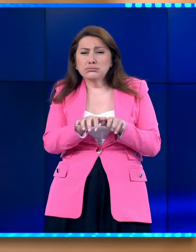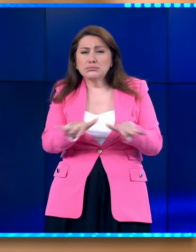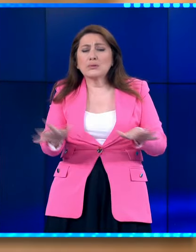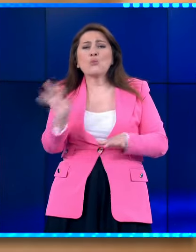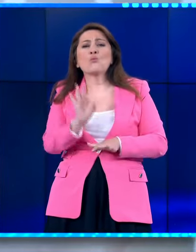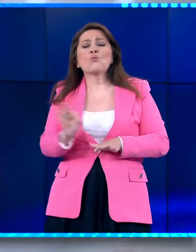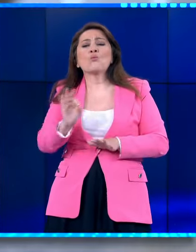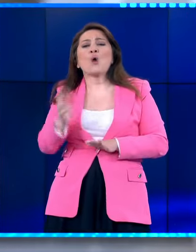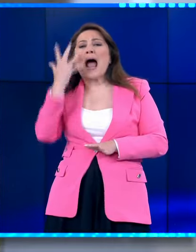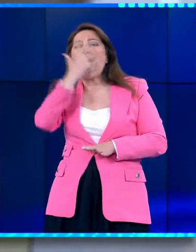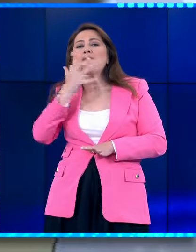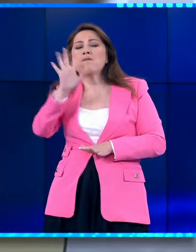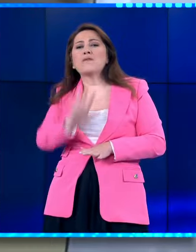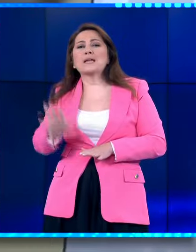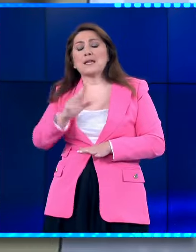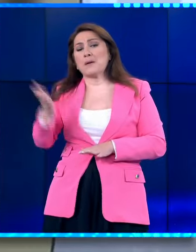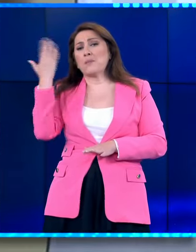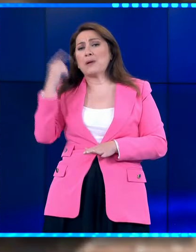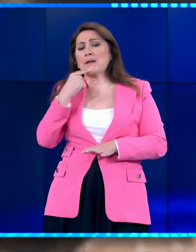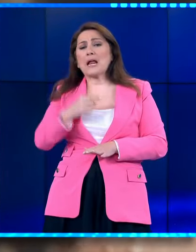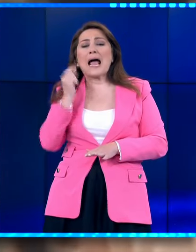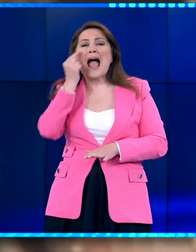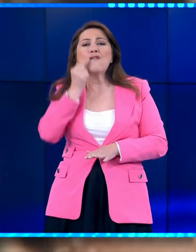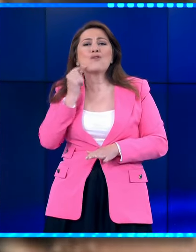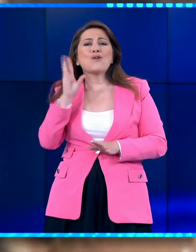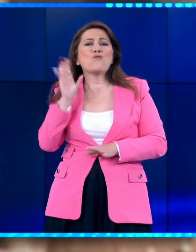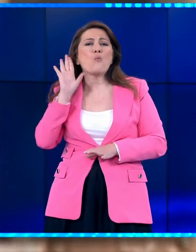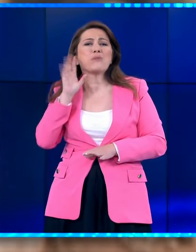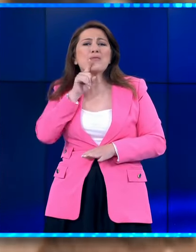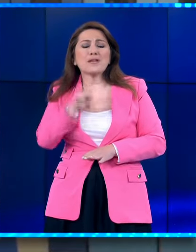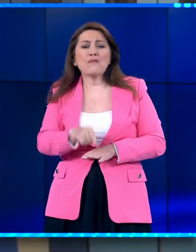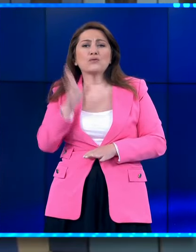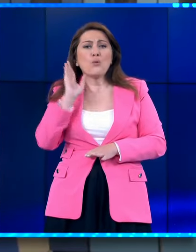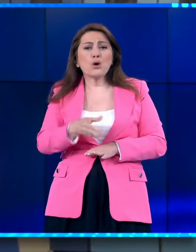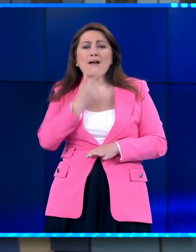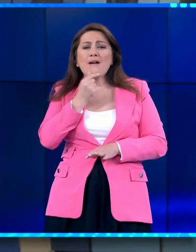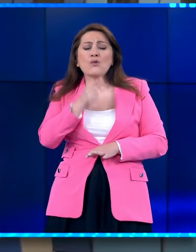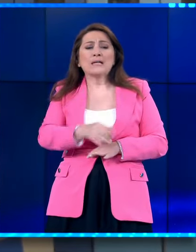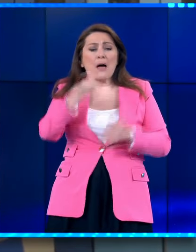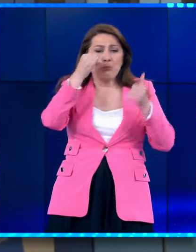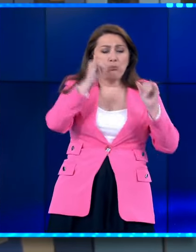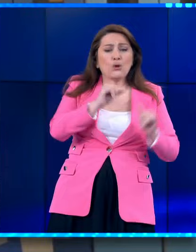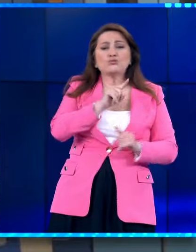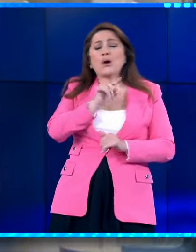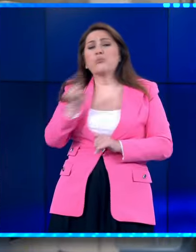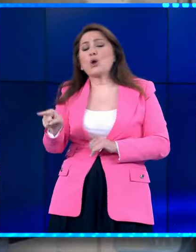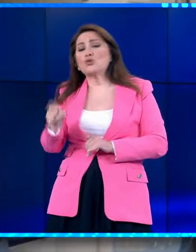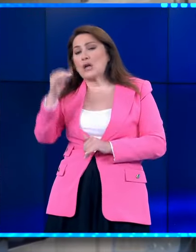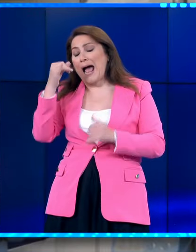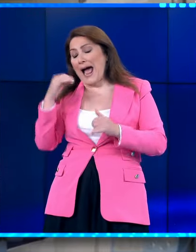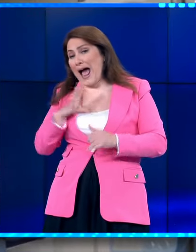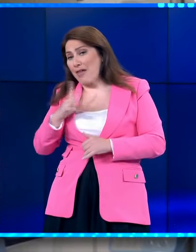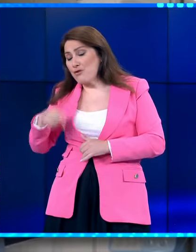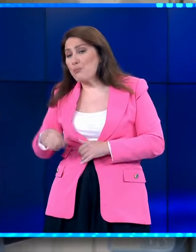Η νόσος παλιότερα, γνωστή με την ονομασία ευλογιά των πιθήκων, είναι υιογενής, μεταδίδεται από ζώα στον άνθρωπο και μπορεί επίσης να μεταδοθεί